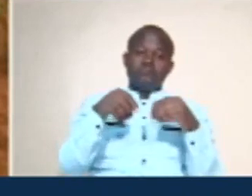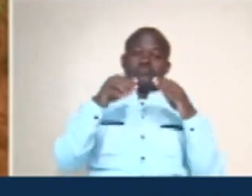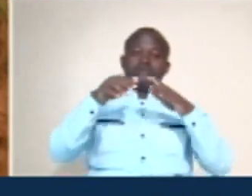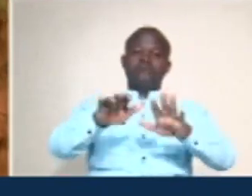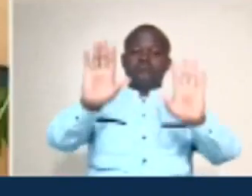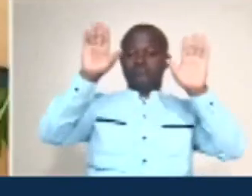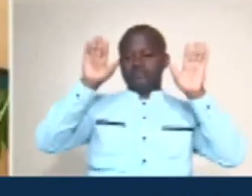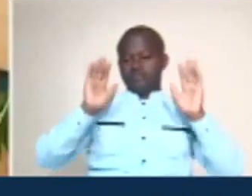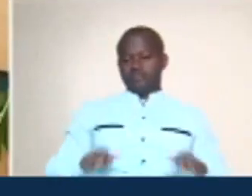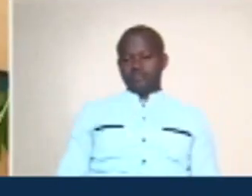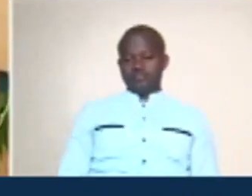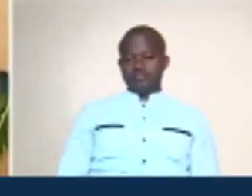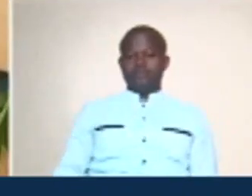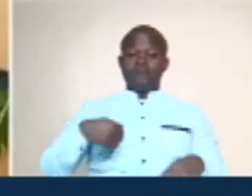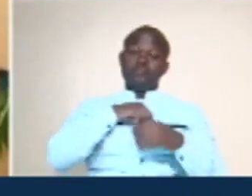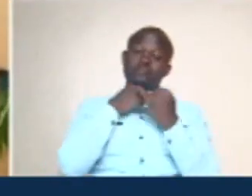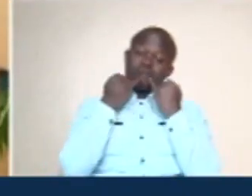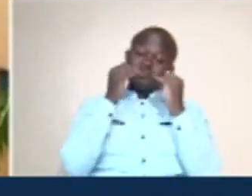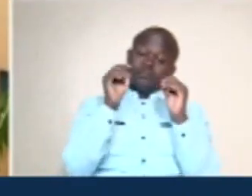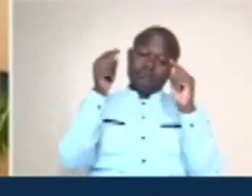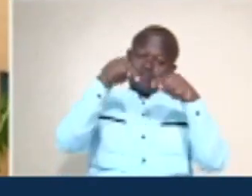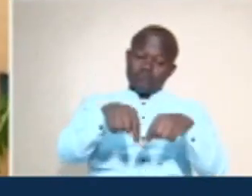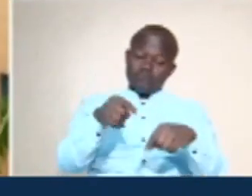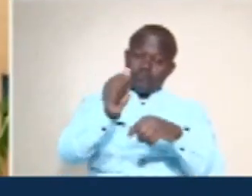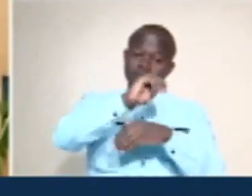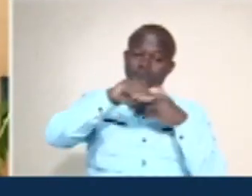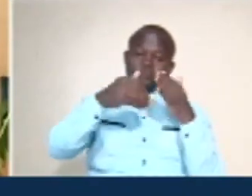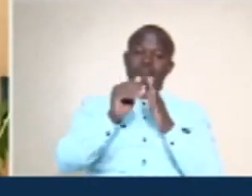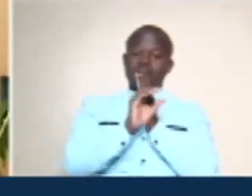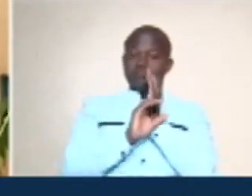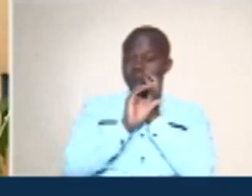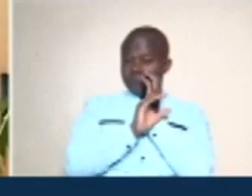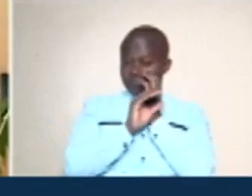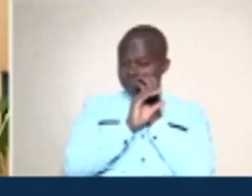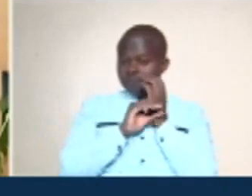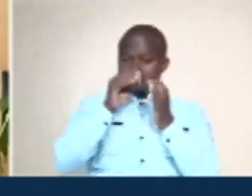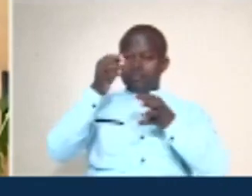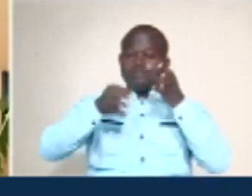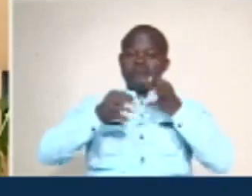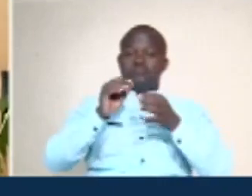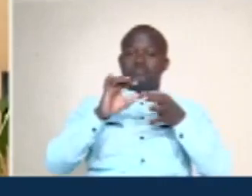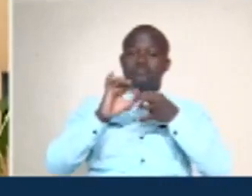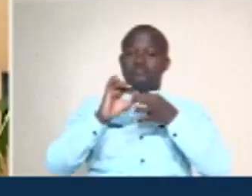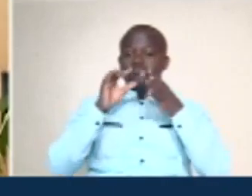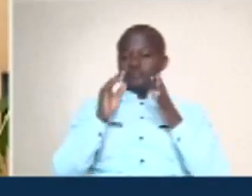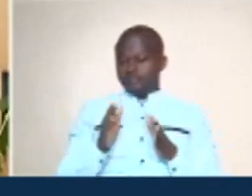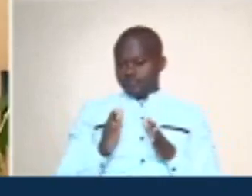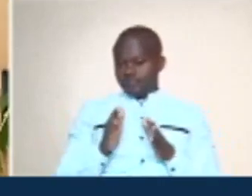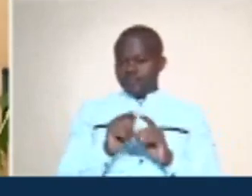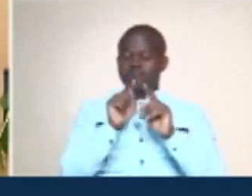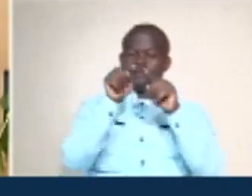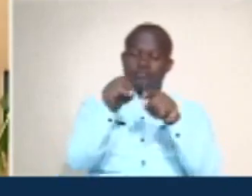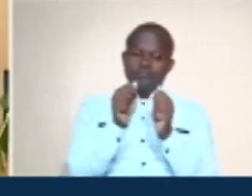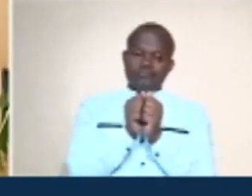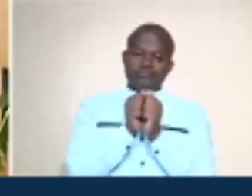twararekeye twarabyihoreye. Atubwira ati muzaze noneho twe mwese ku kagari twaburanije mu bunze.